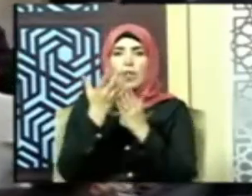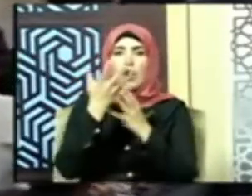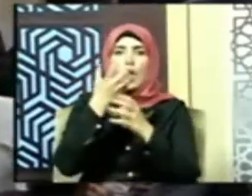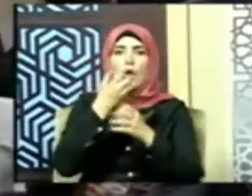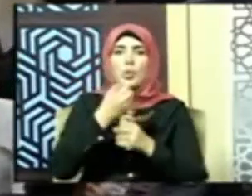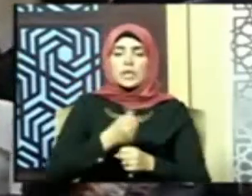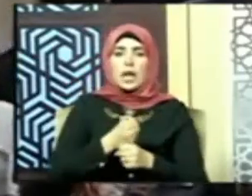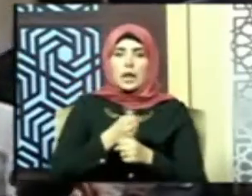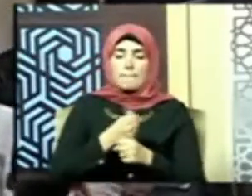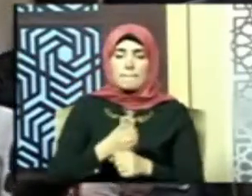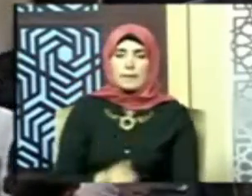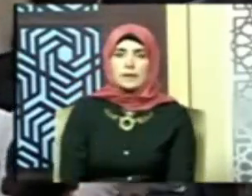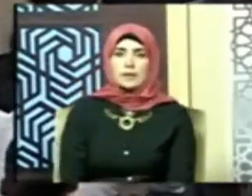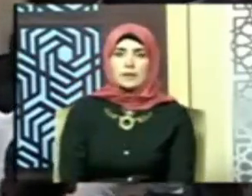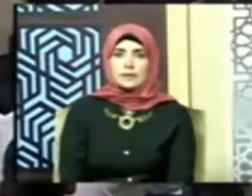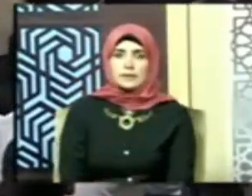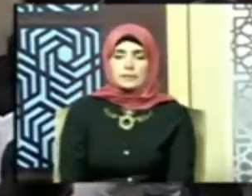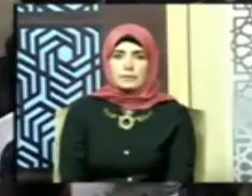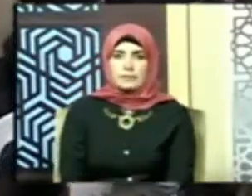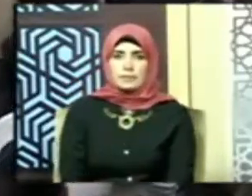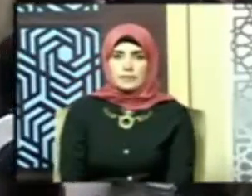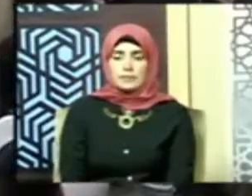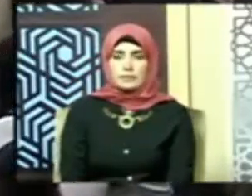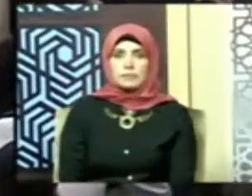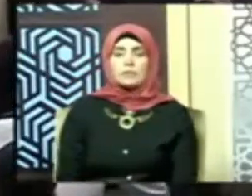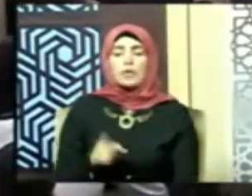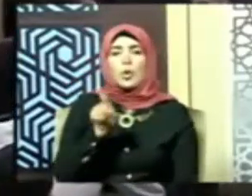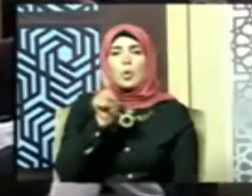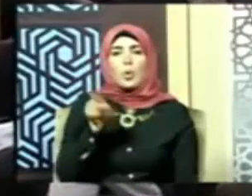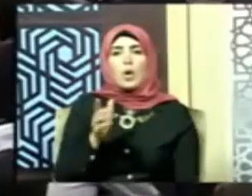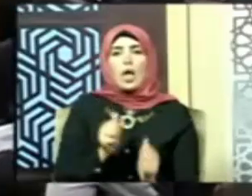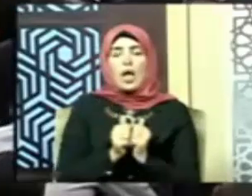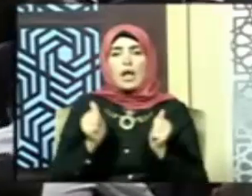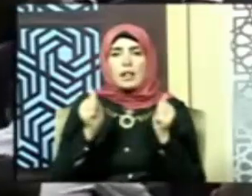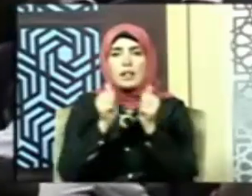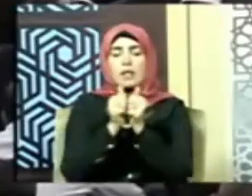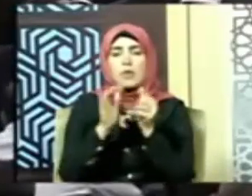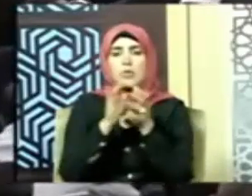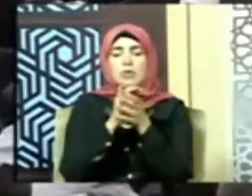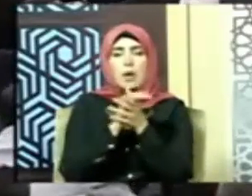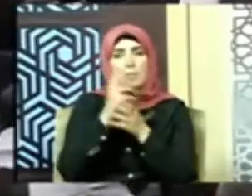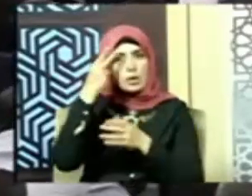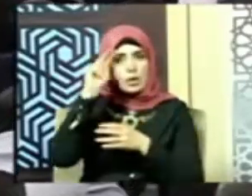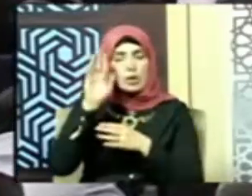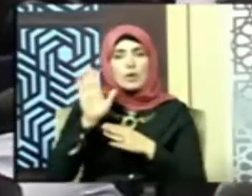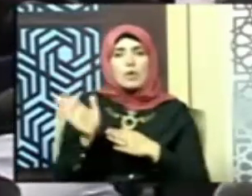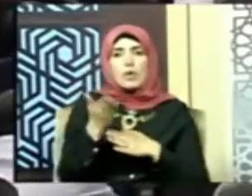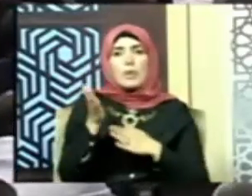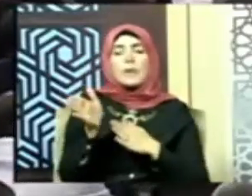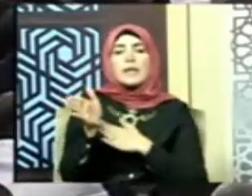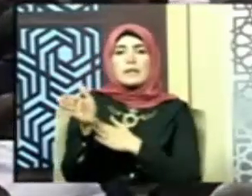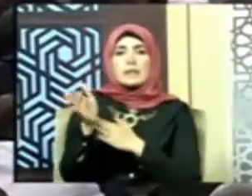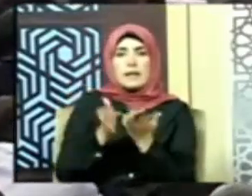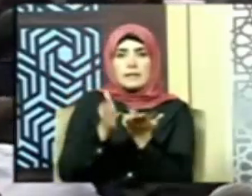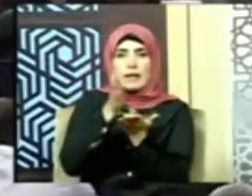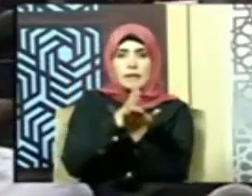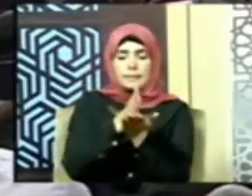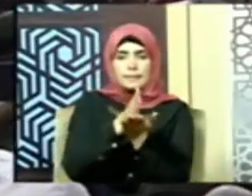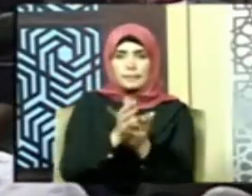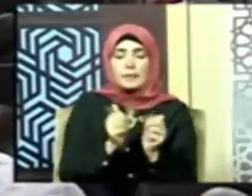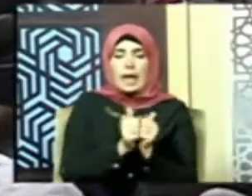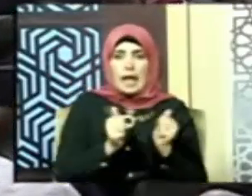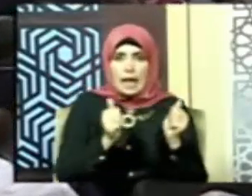الله عليه وسلم وآله وصحبه ومن اهتدى. أهل الباطل